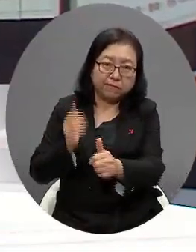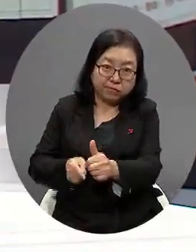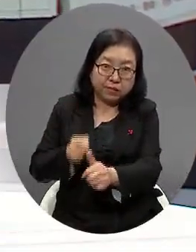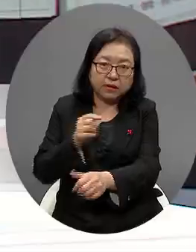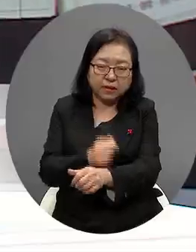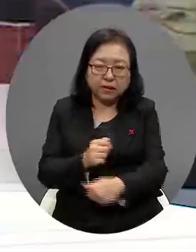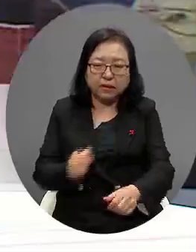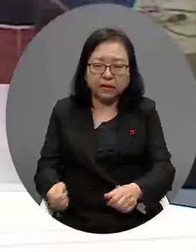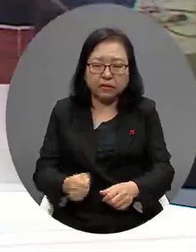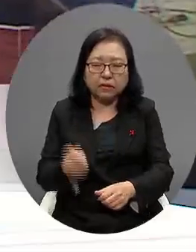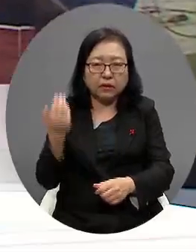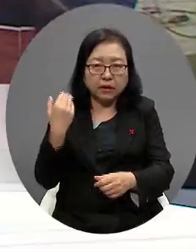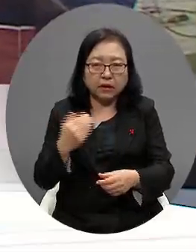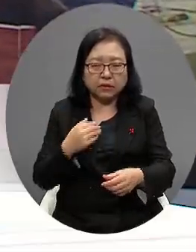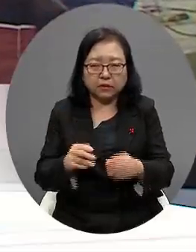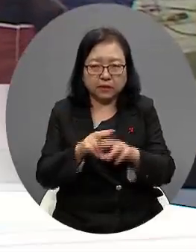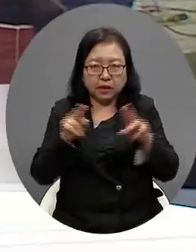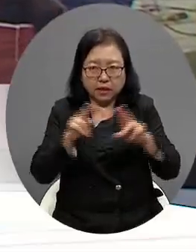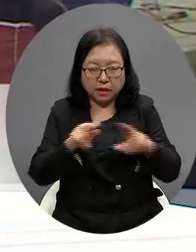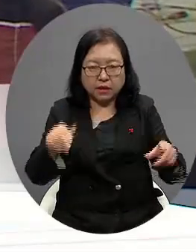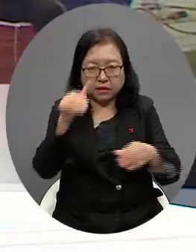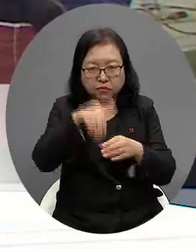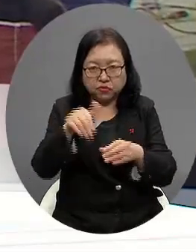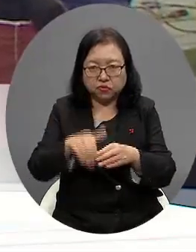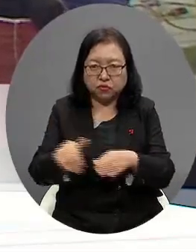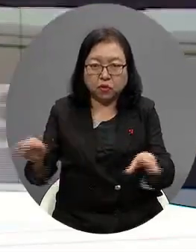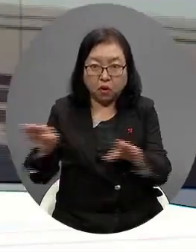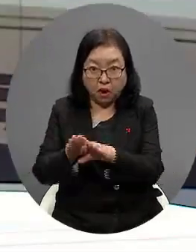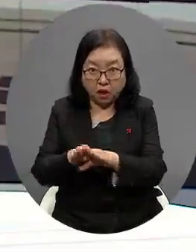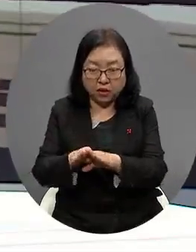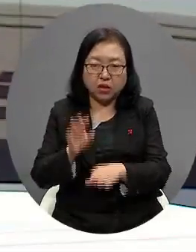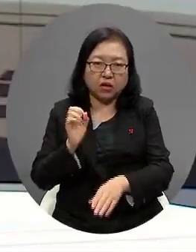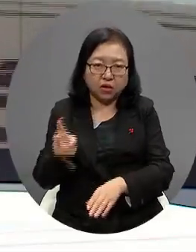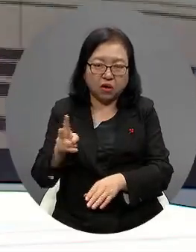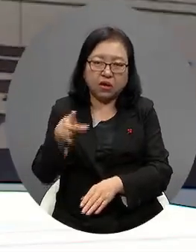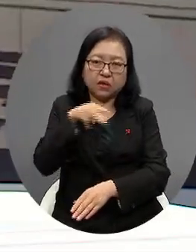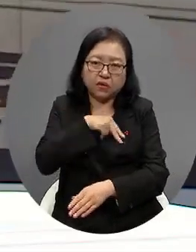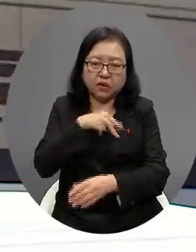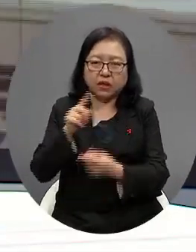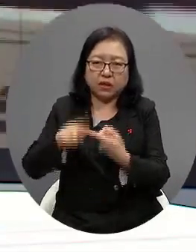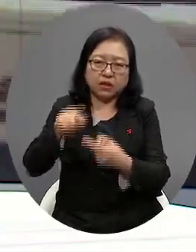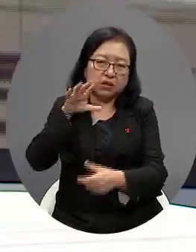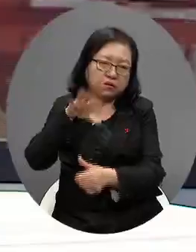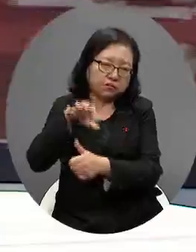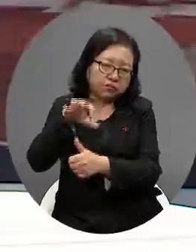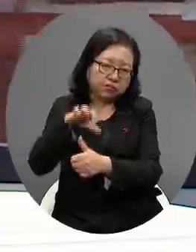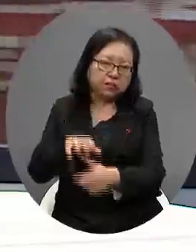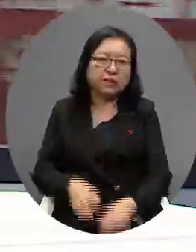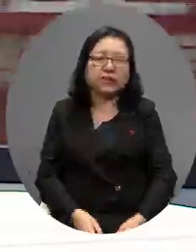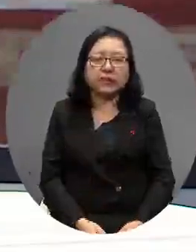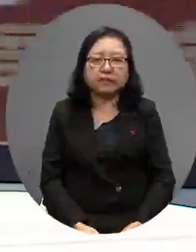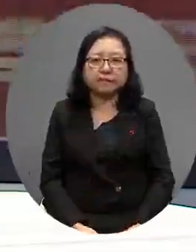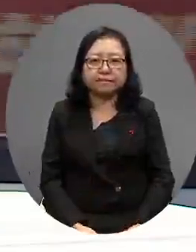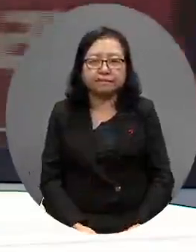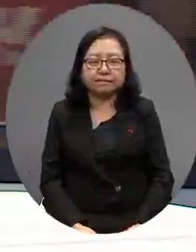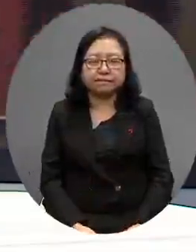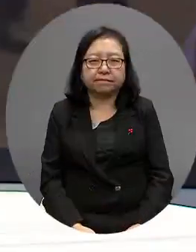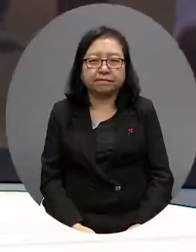표결에 불참했던 여당 의원들에 대해서도 규탄을 이어갔습니다. 김은초 기자가 보도합니다.